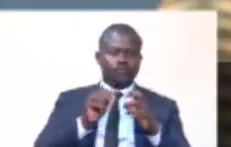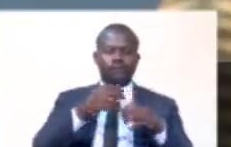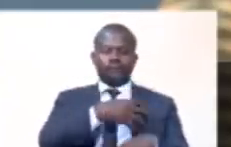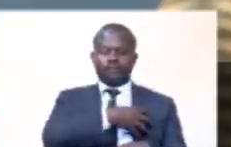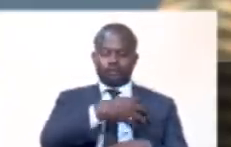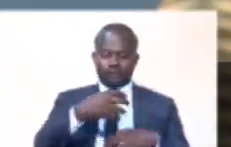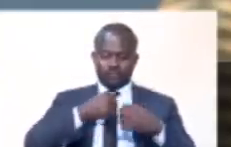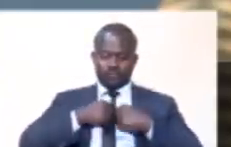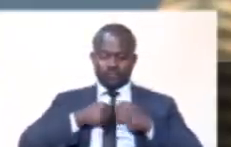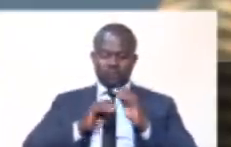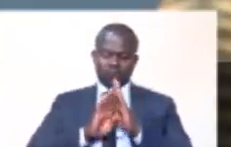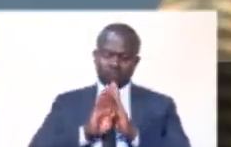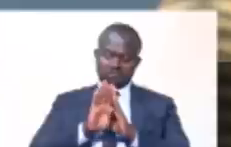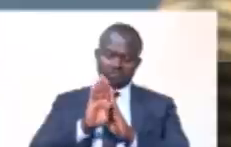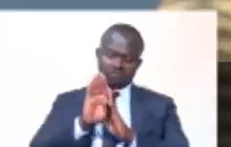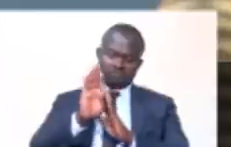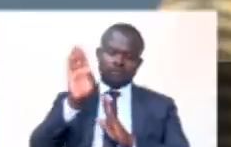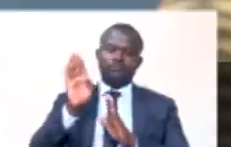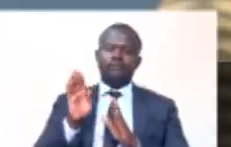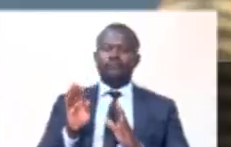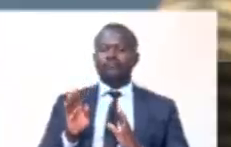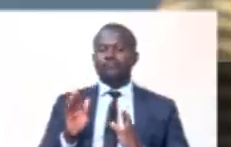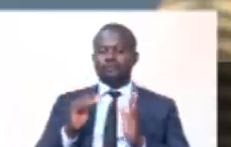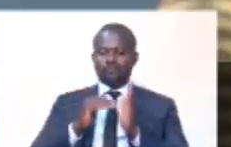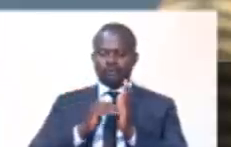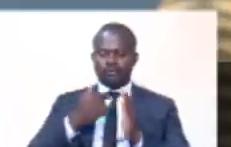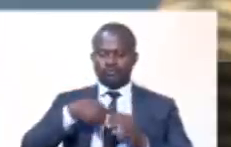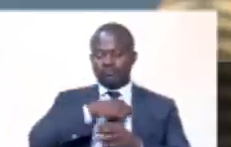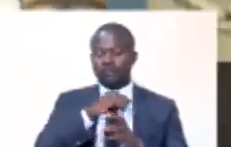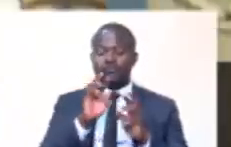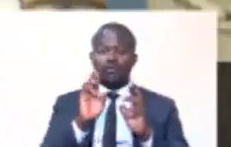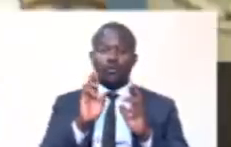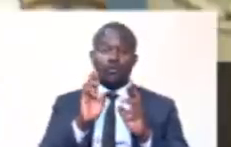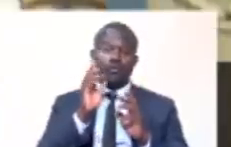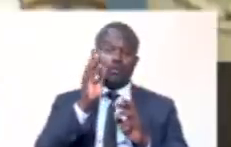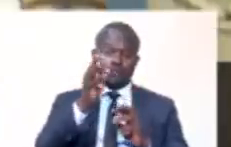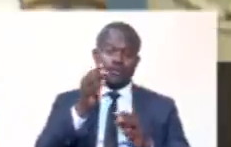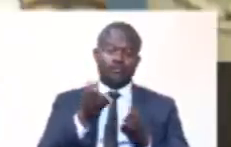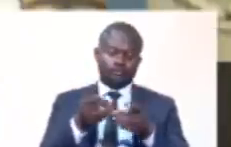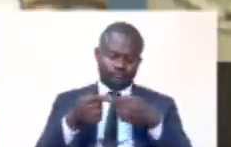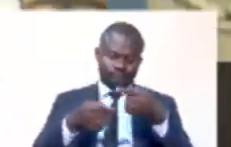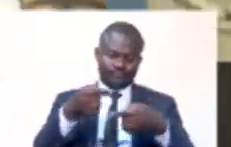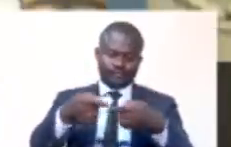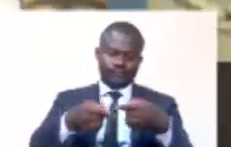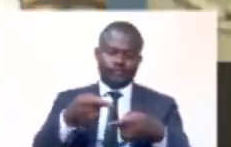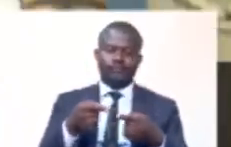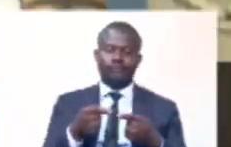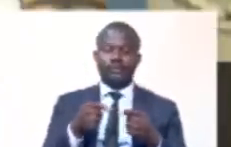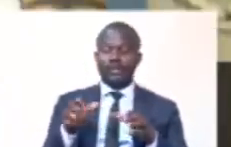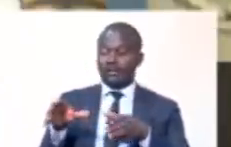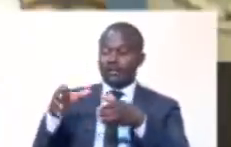bwariyongeye bishimishije kandi twizeye ko bizakomeza. Ikigega cyo kuzahura